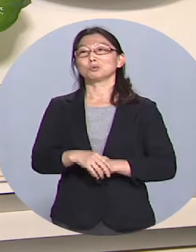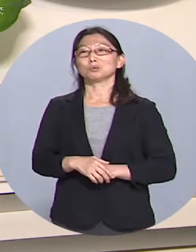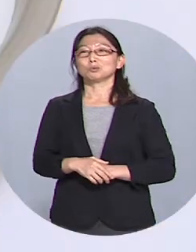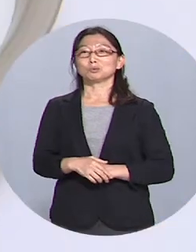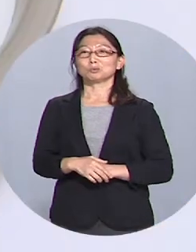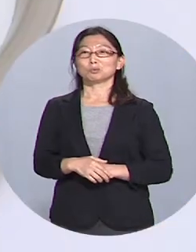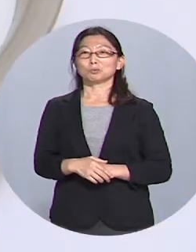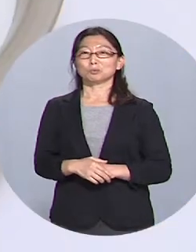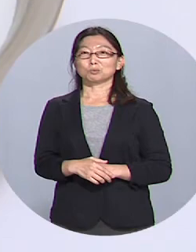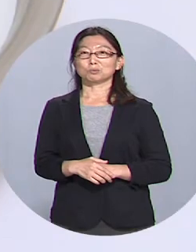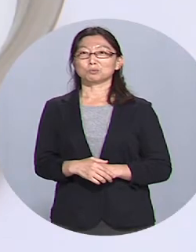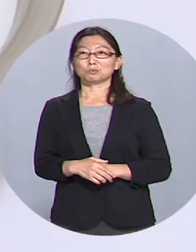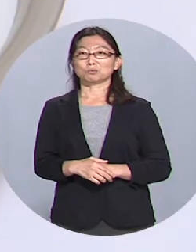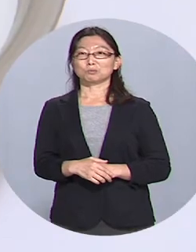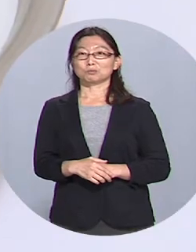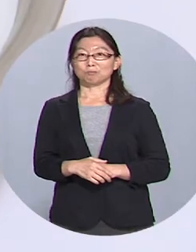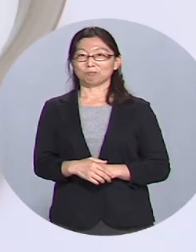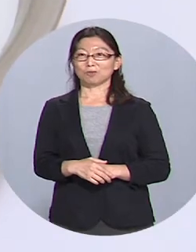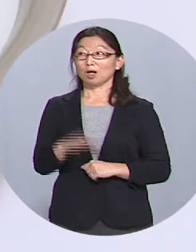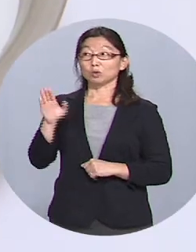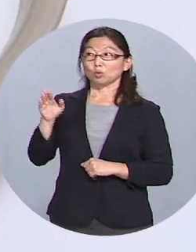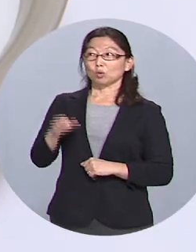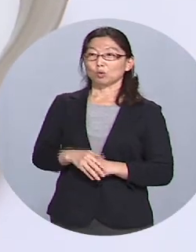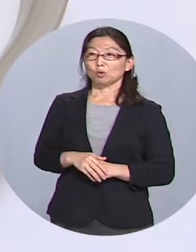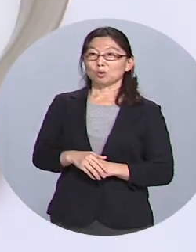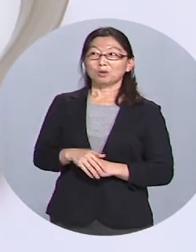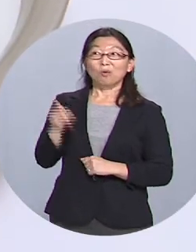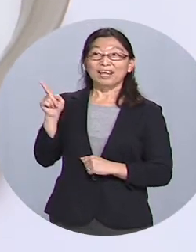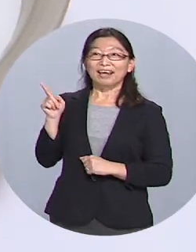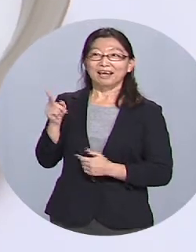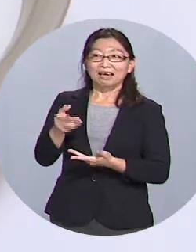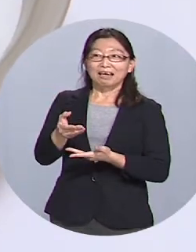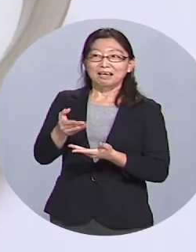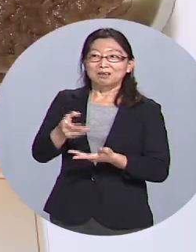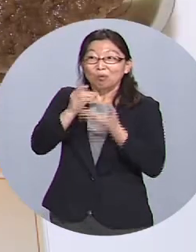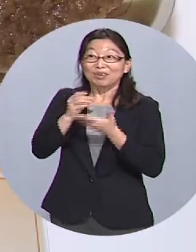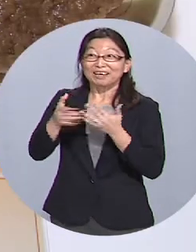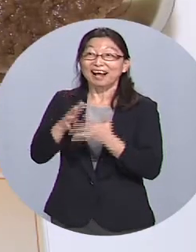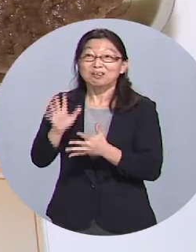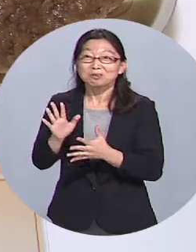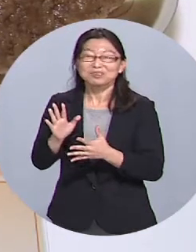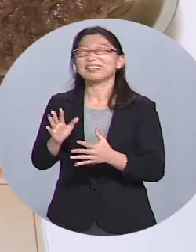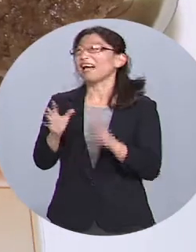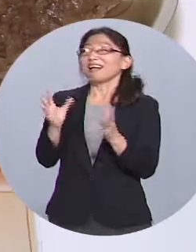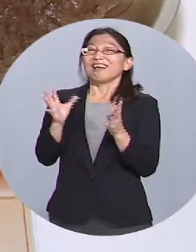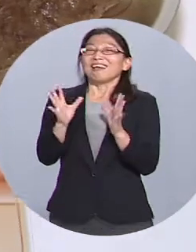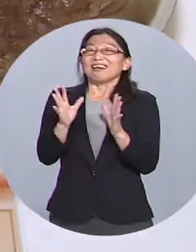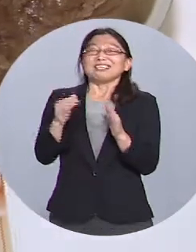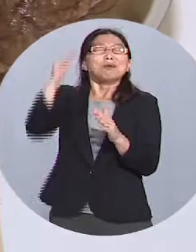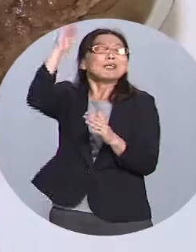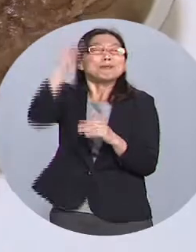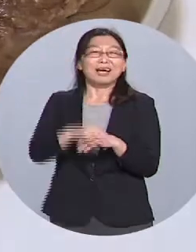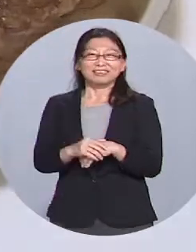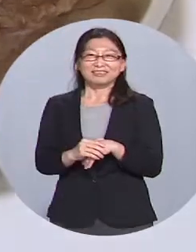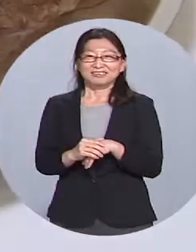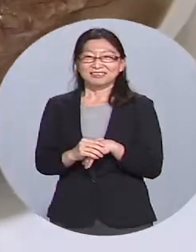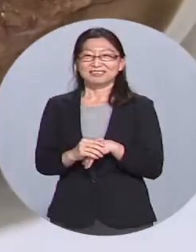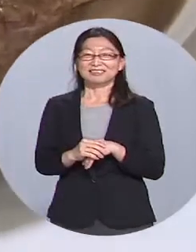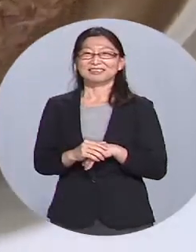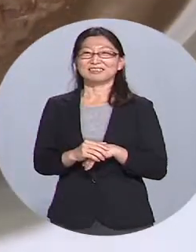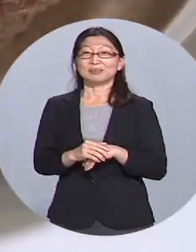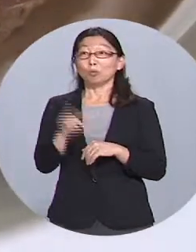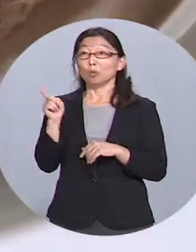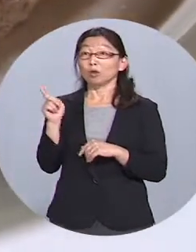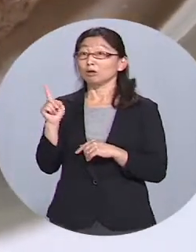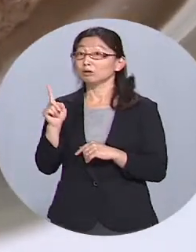華。 師匠、 はい、 だし粉には飲んだことありますか？ ないないない、 さすがにない。 僕より先輩かな。 先輩ですか。